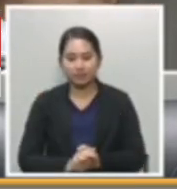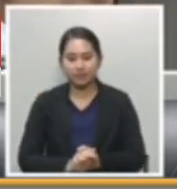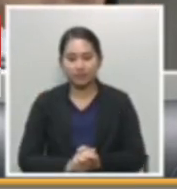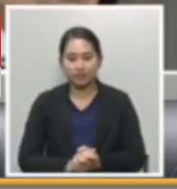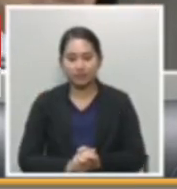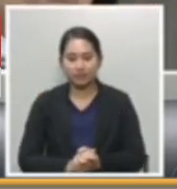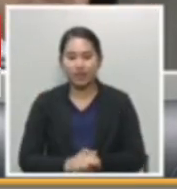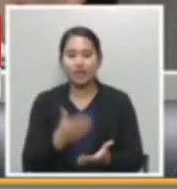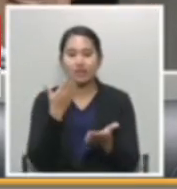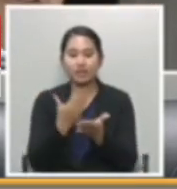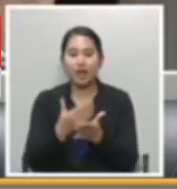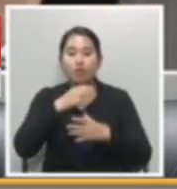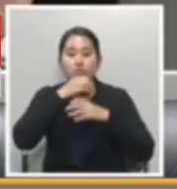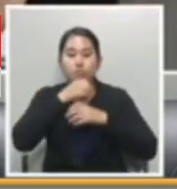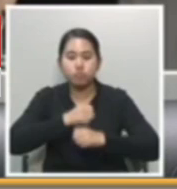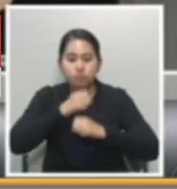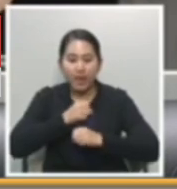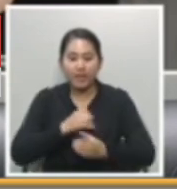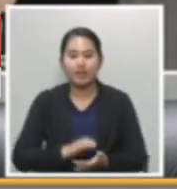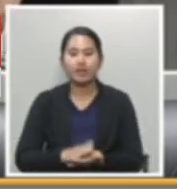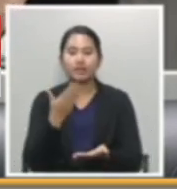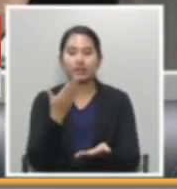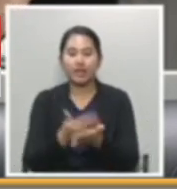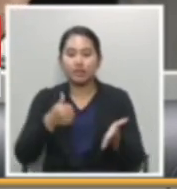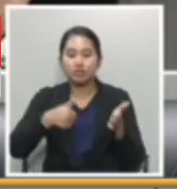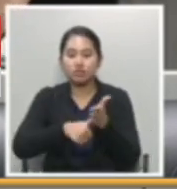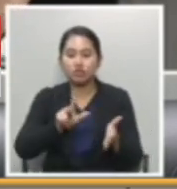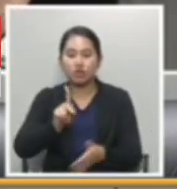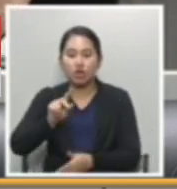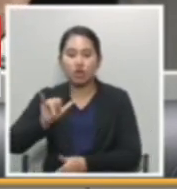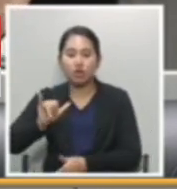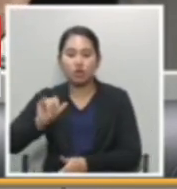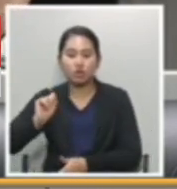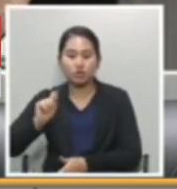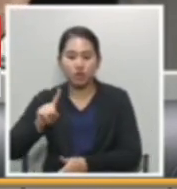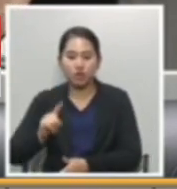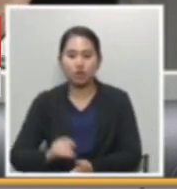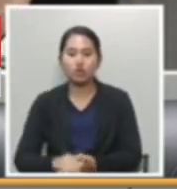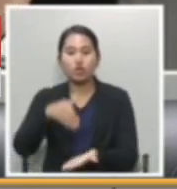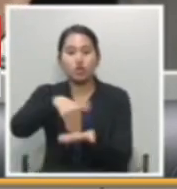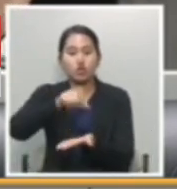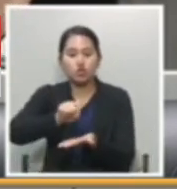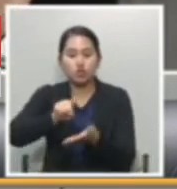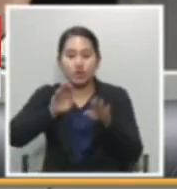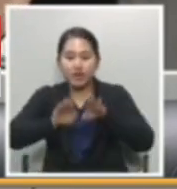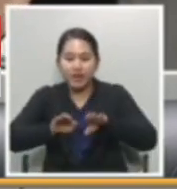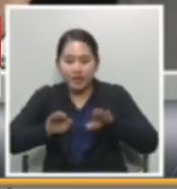เบี้ยคนชราแก้หนี้กยศ.ศูนย์เด็กเล็กทั่วประเทศ